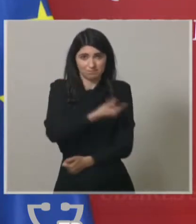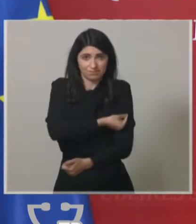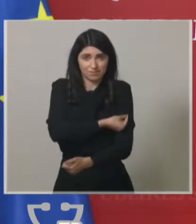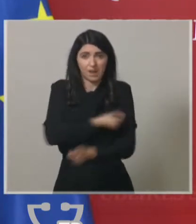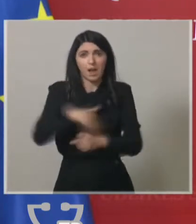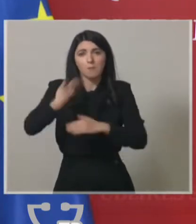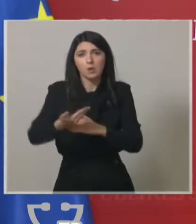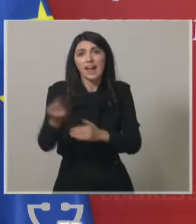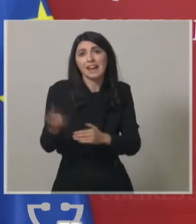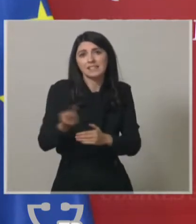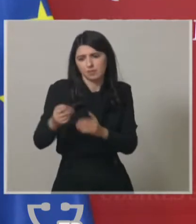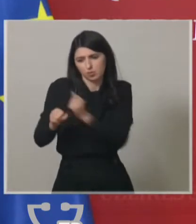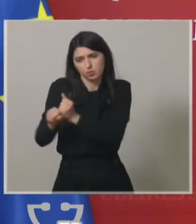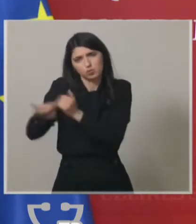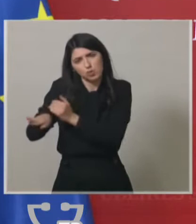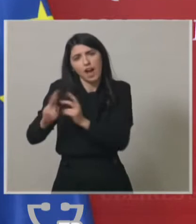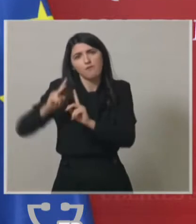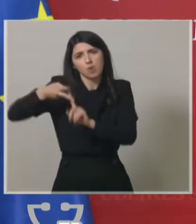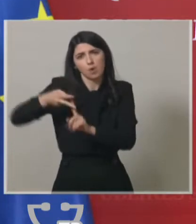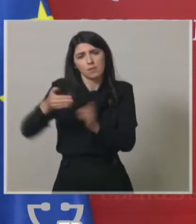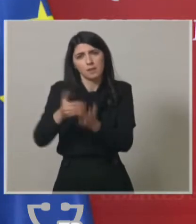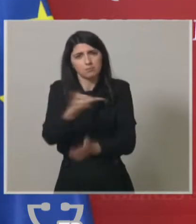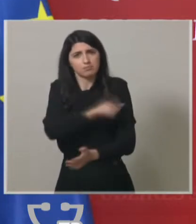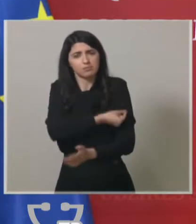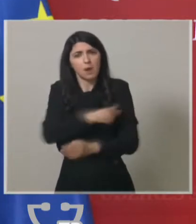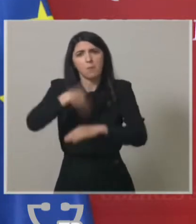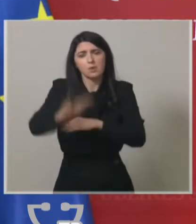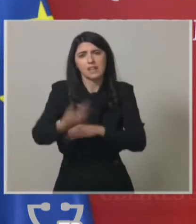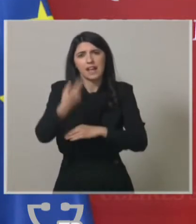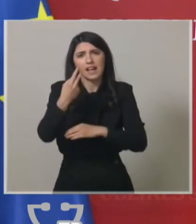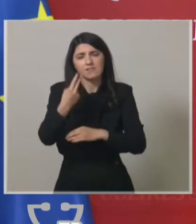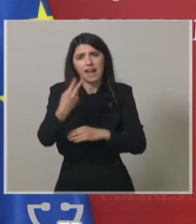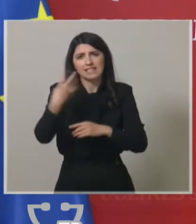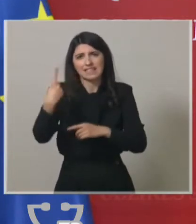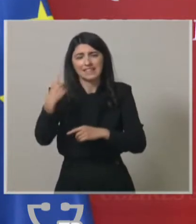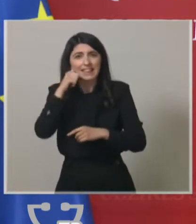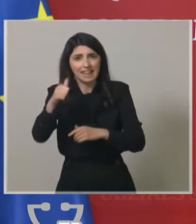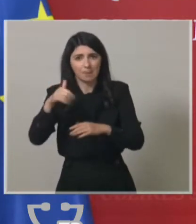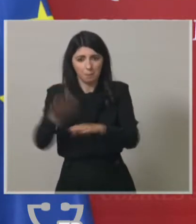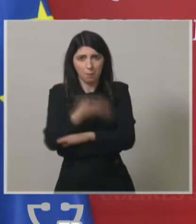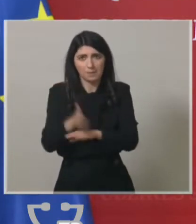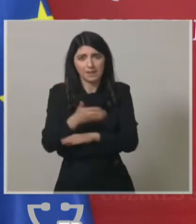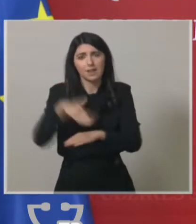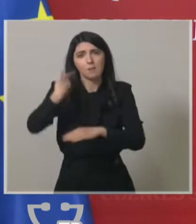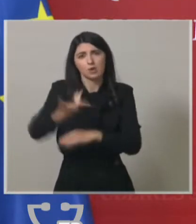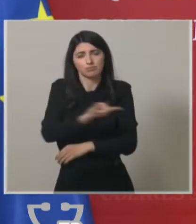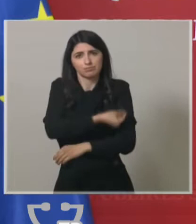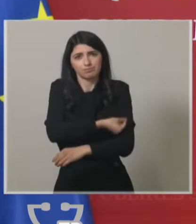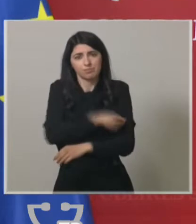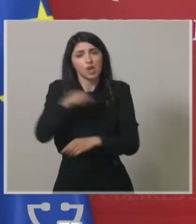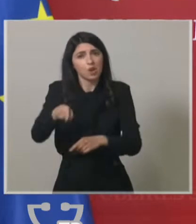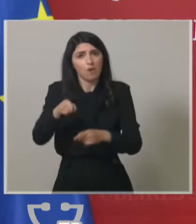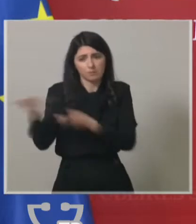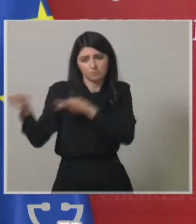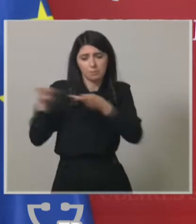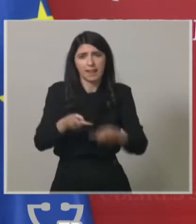биде резервирана и втора, што треба да се прими после 21-виот ден, што значи дека со оваа